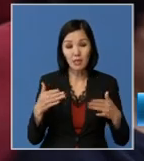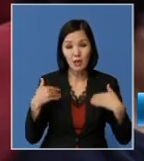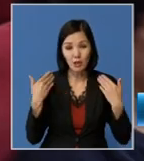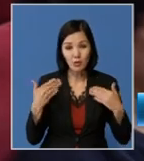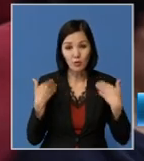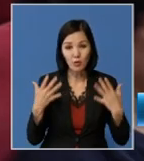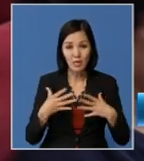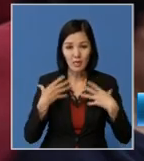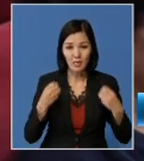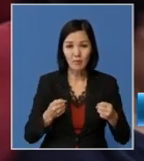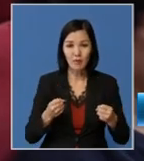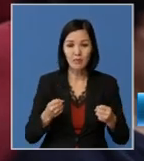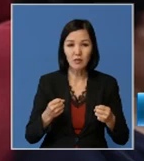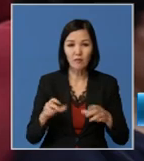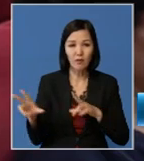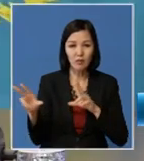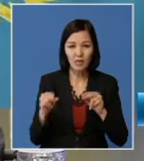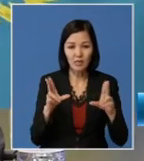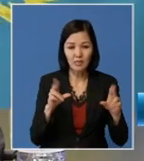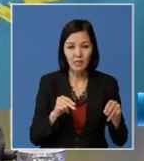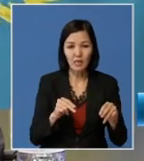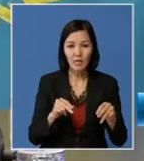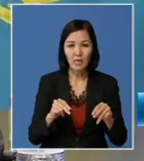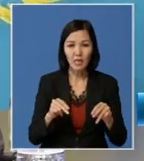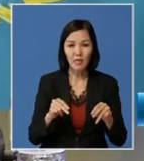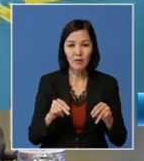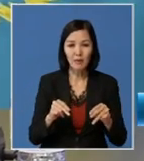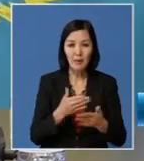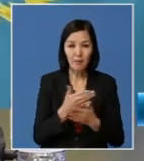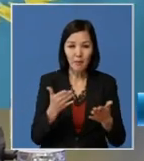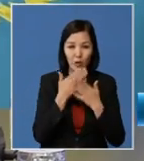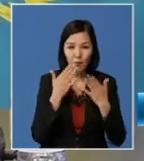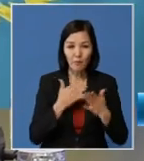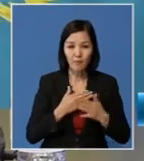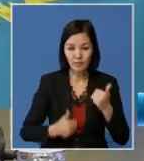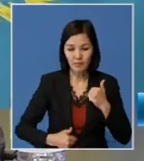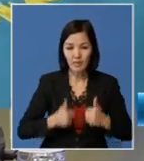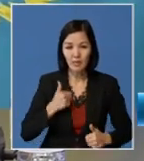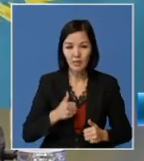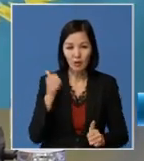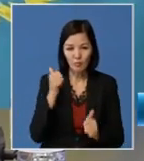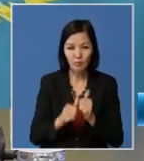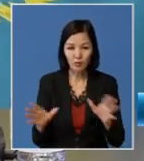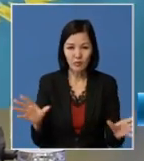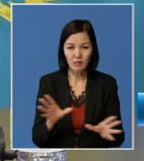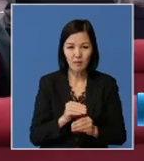вас крепкого здоровья, счастья и благополучия. Мы любим вас и гордимся вами. Будьте всегда с